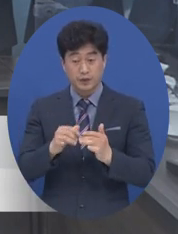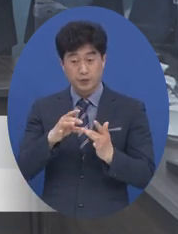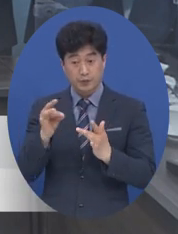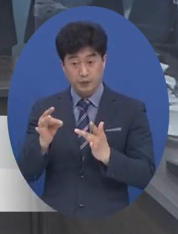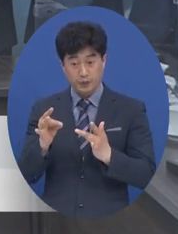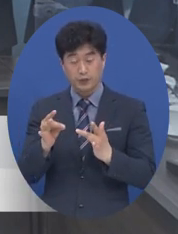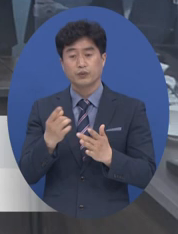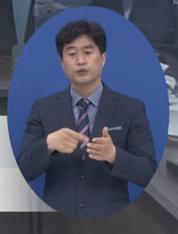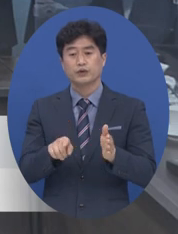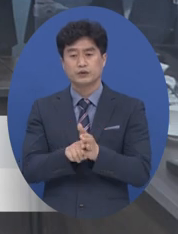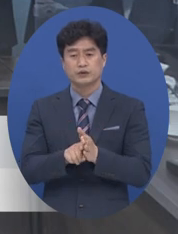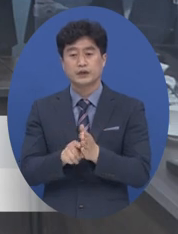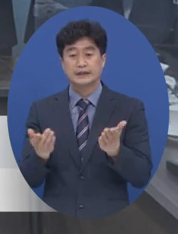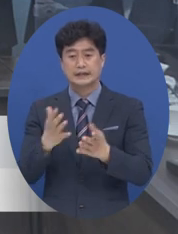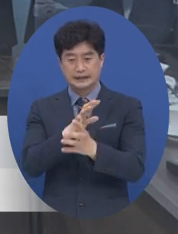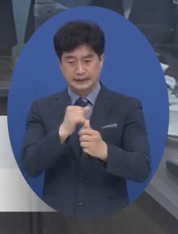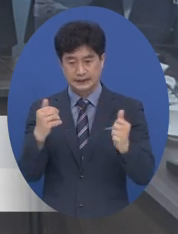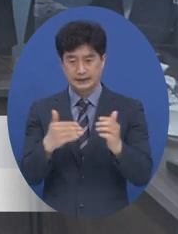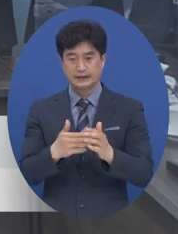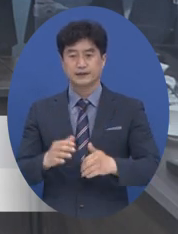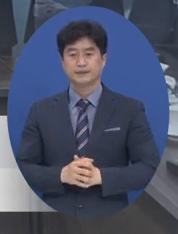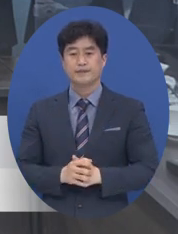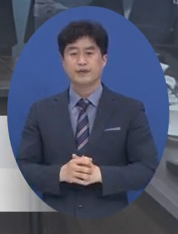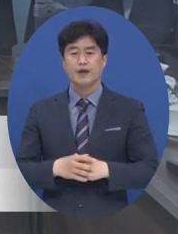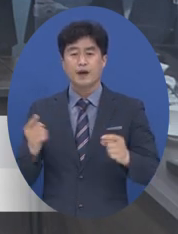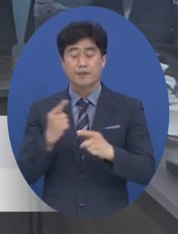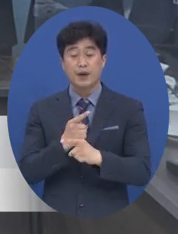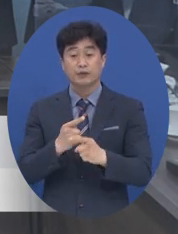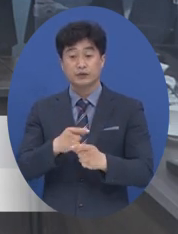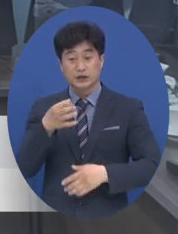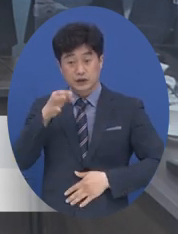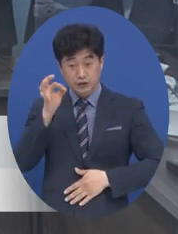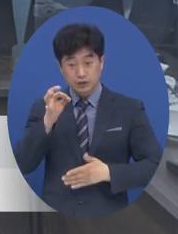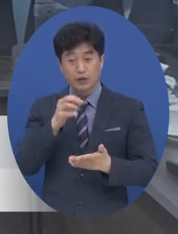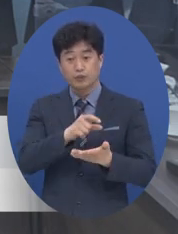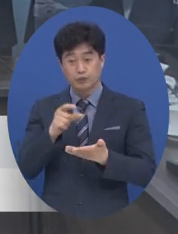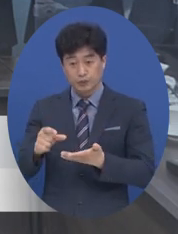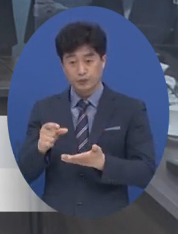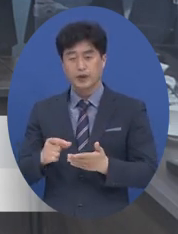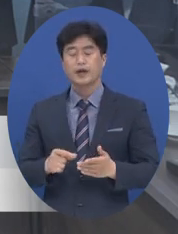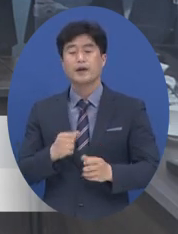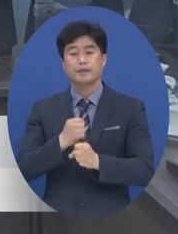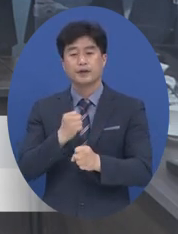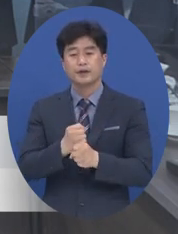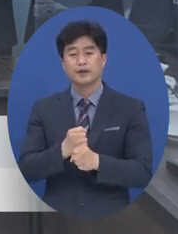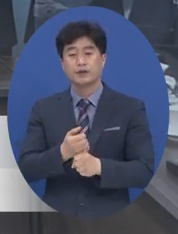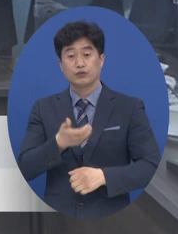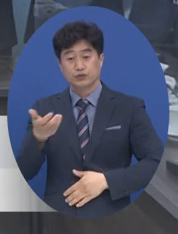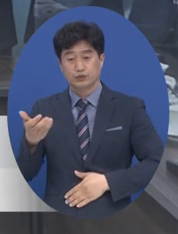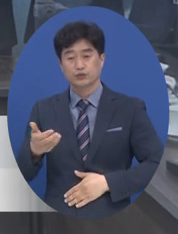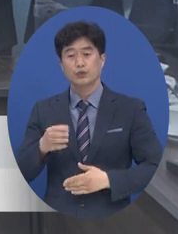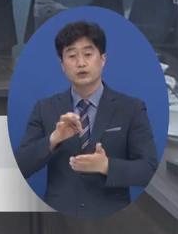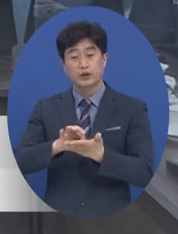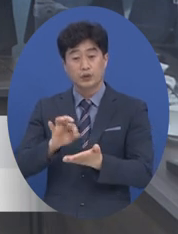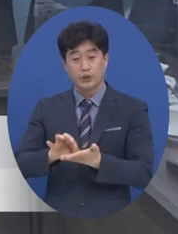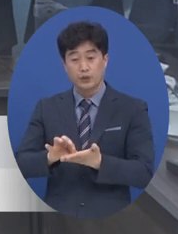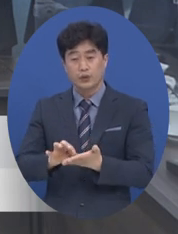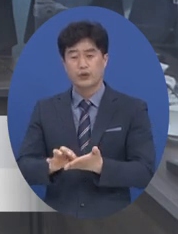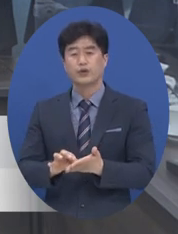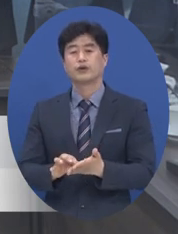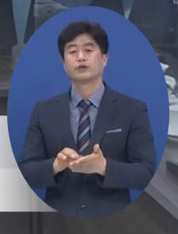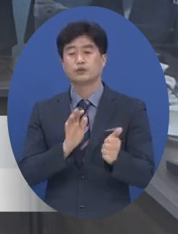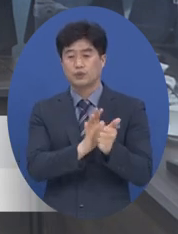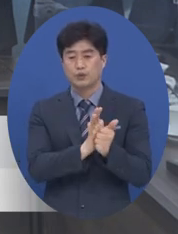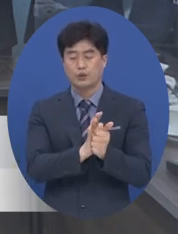부품 활성화 사업 업무 협약을 체결했습니다. 대체인증 부품의 생산과 유통, 소비를 지원하고 제도 개선 등에 힘을